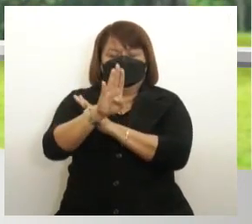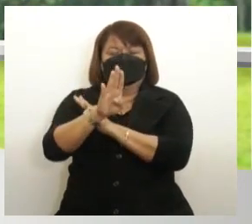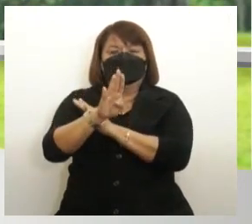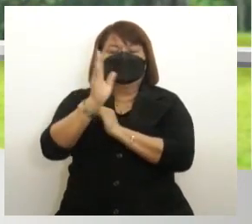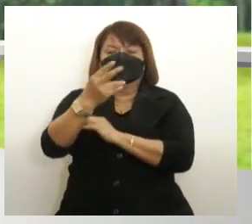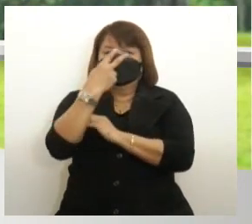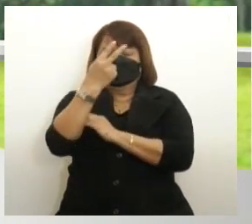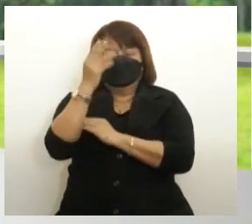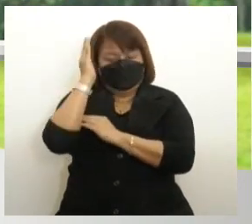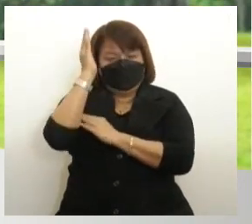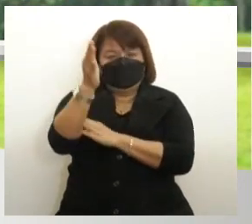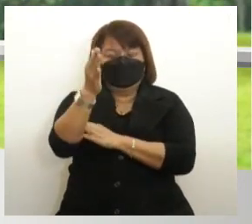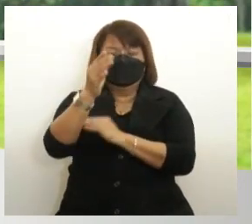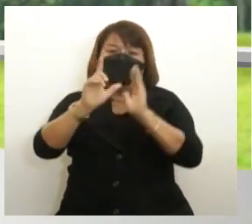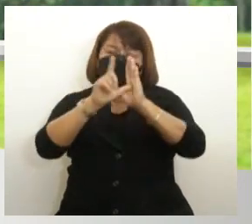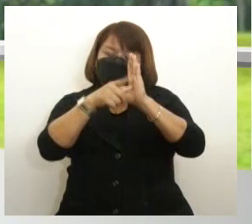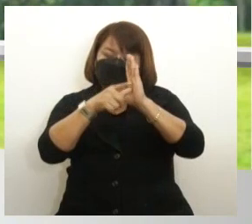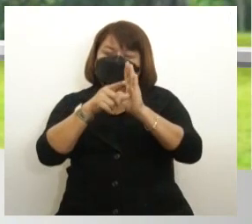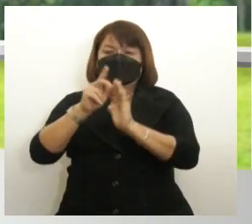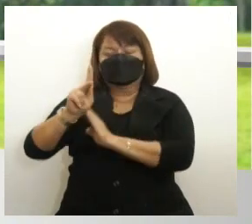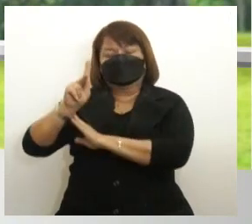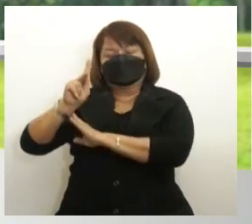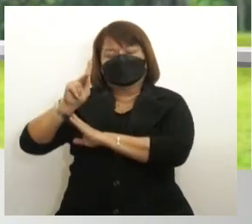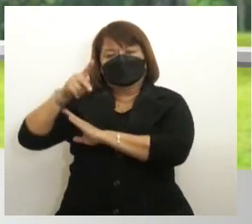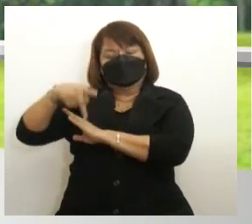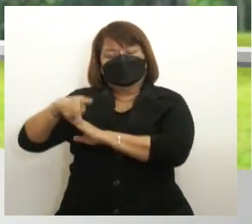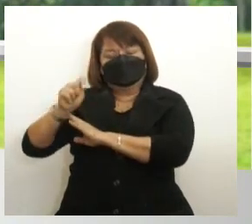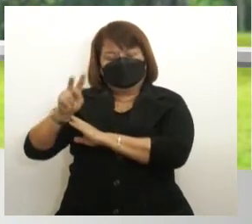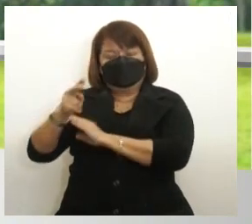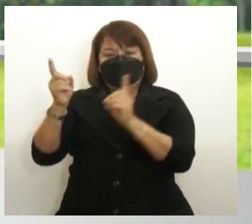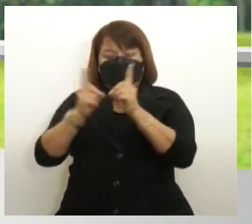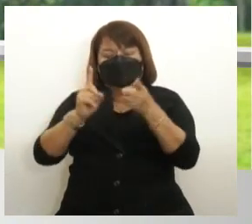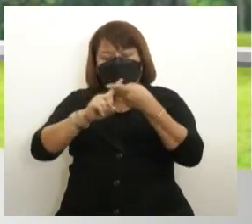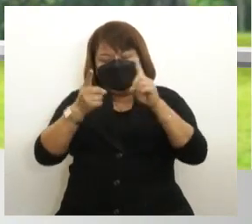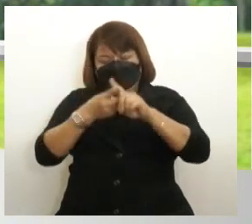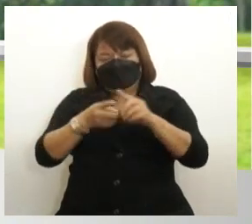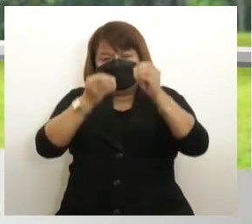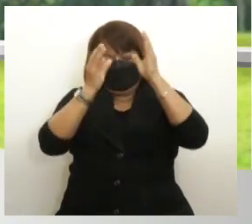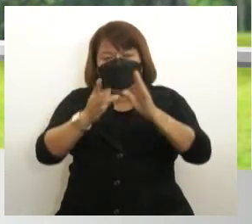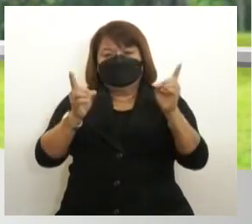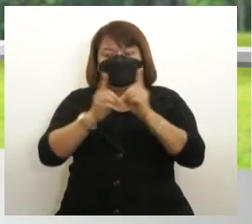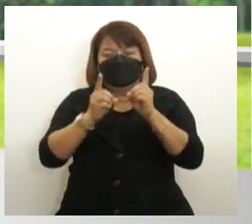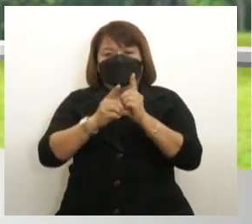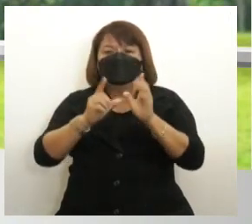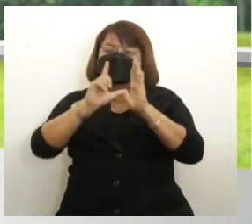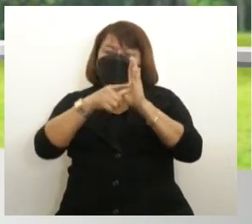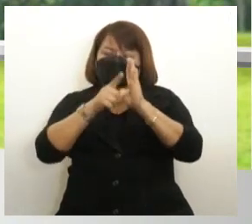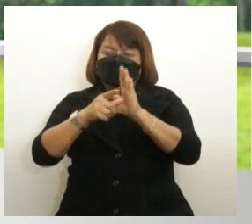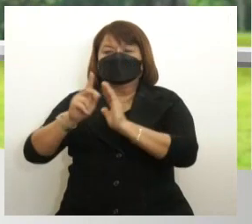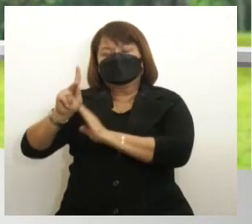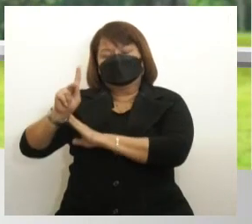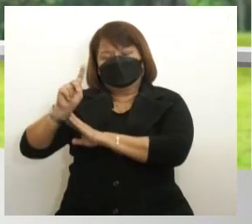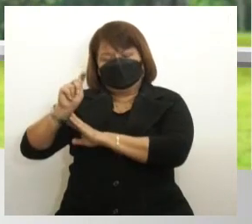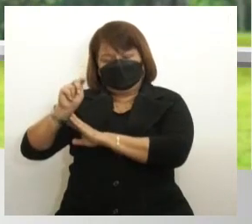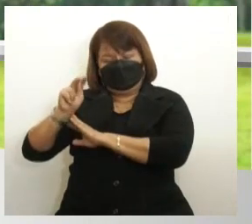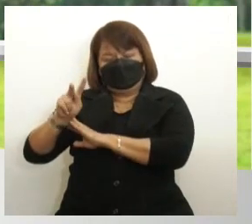ในช่วงต่อไปนั่นคือช่วงเลขาธิการกพฐพบเพื่อนครูนะคะซึ่งเดี๋ยววันนี้ทุกท่านจะได้พบกับท่านดร.อมพรพีนาสาเลขาธิการคณะกรรม